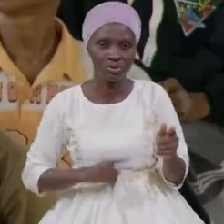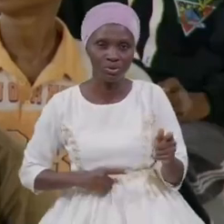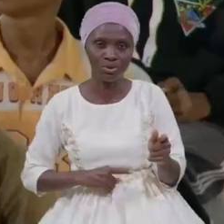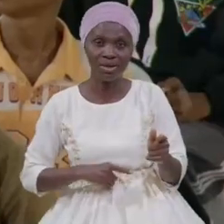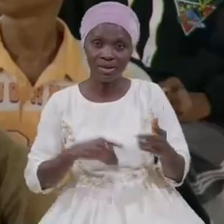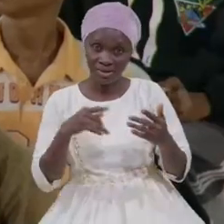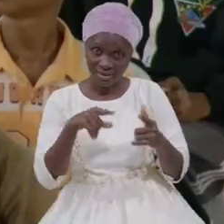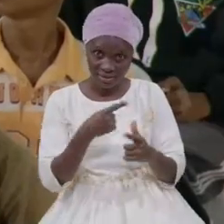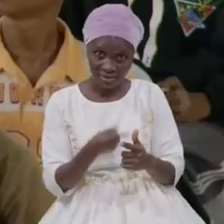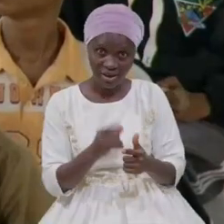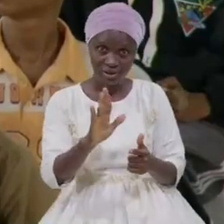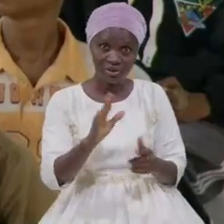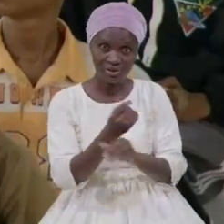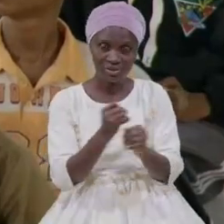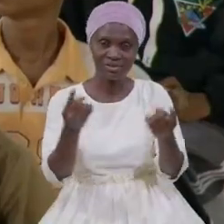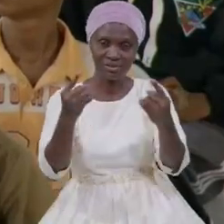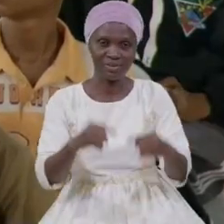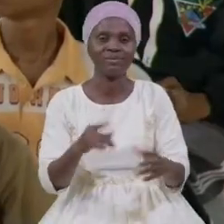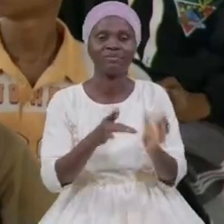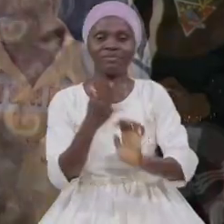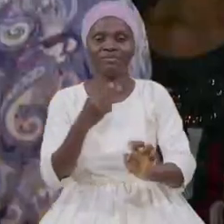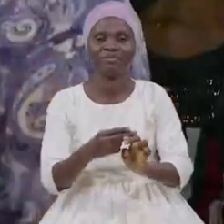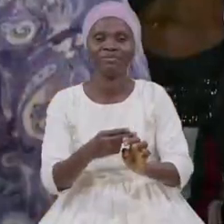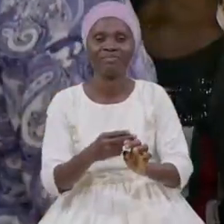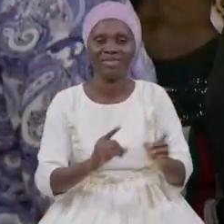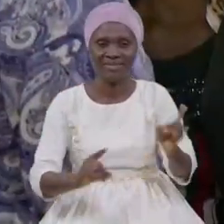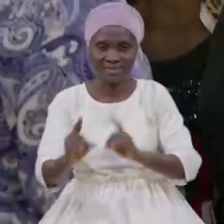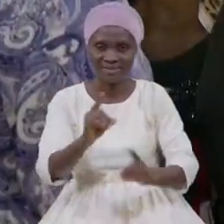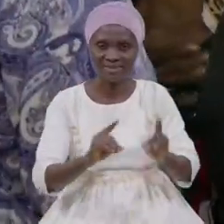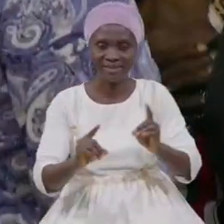venu. Mon salut est venu.